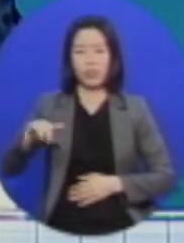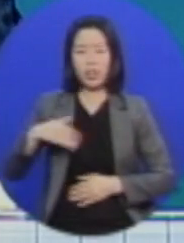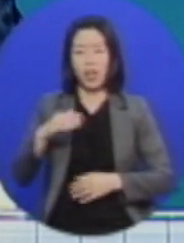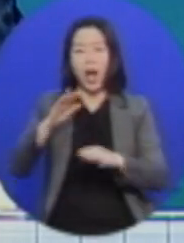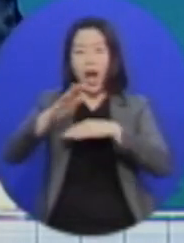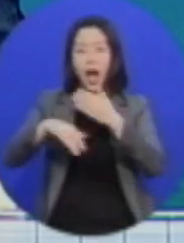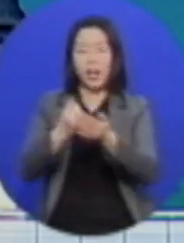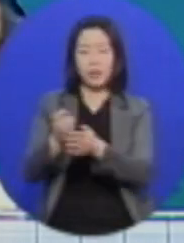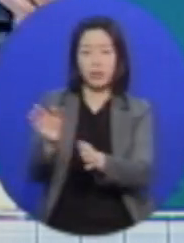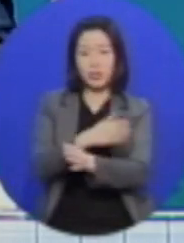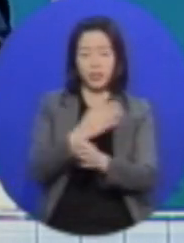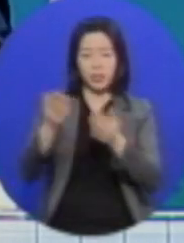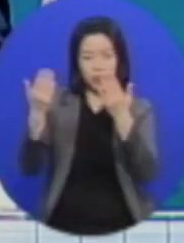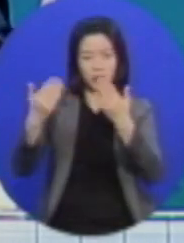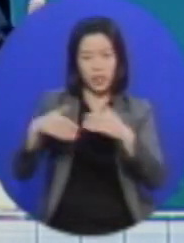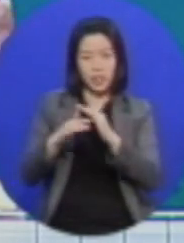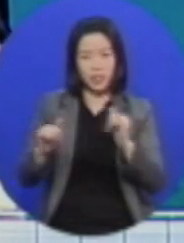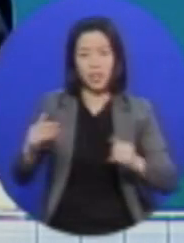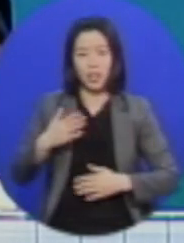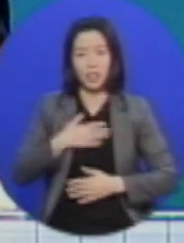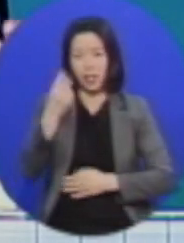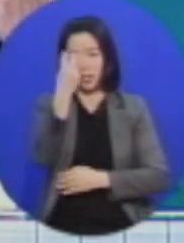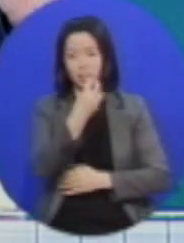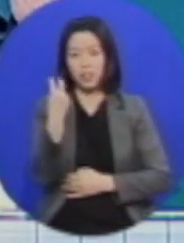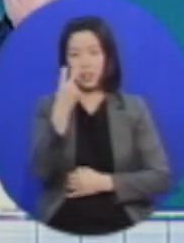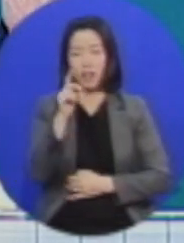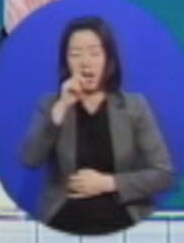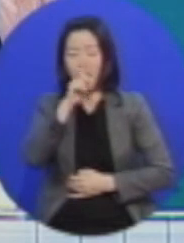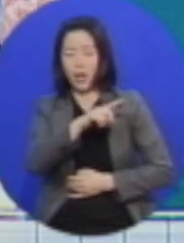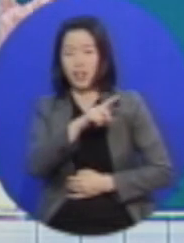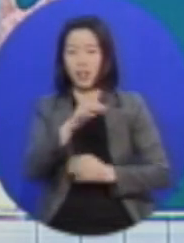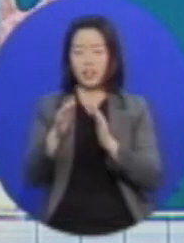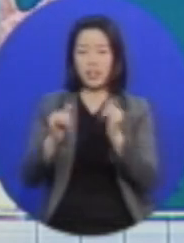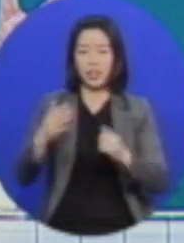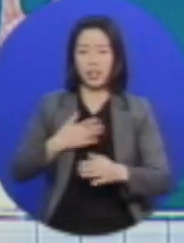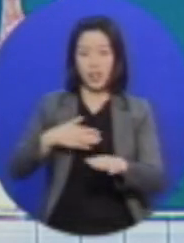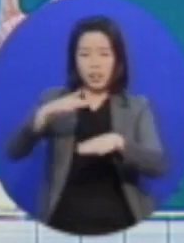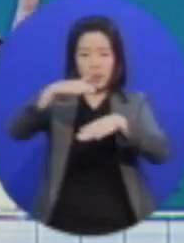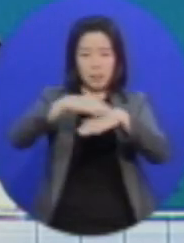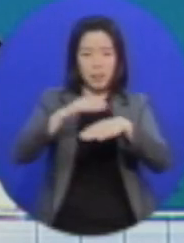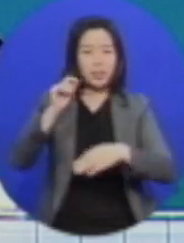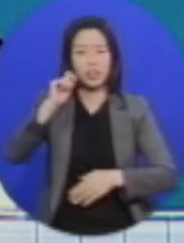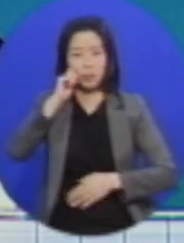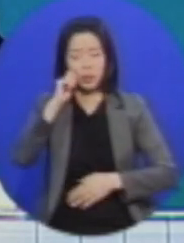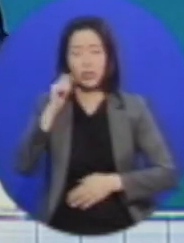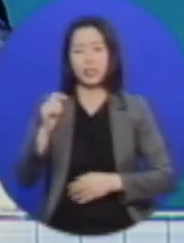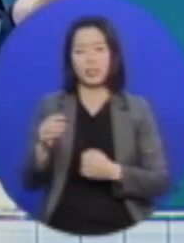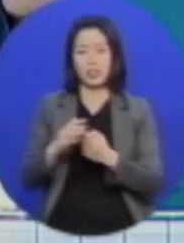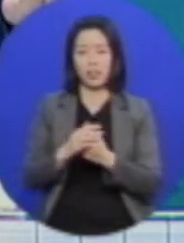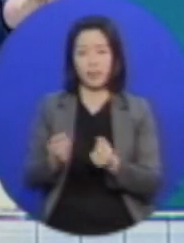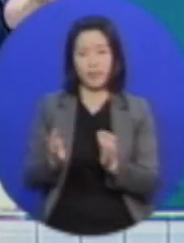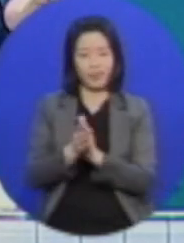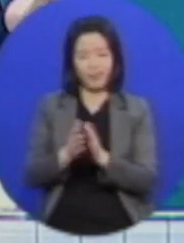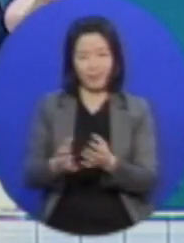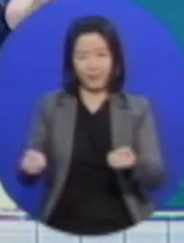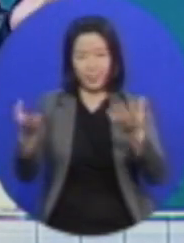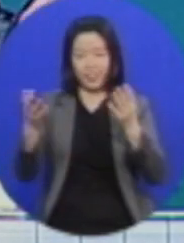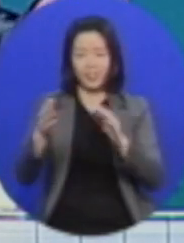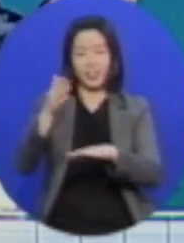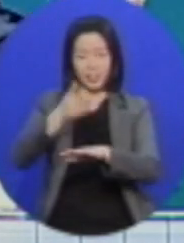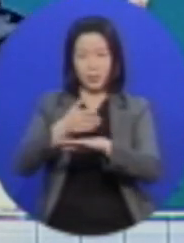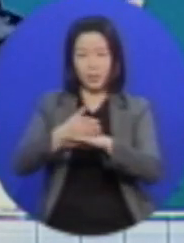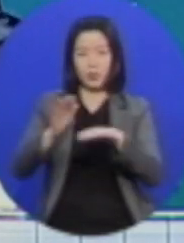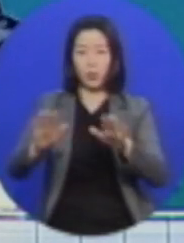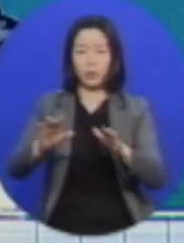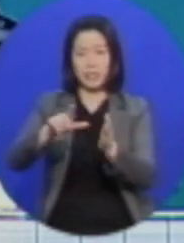자가 나를 지키시며 악한 자가 나를 만지지도 못하느니라 할렐루야 상온에